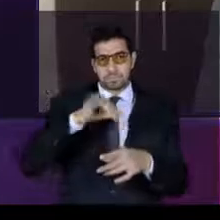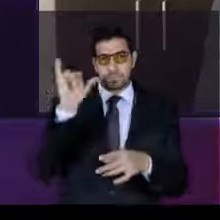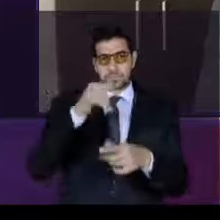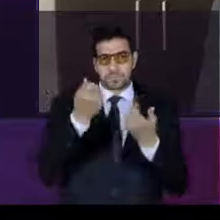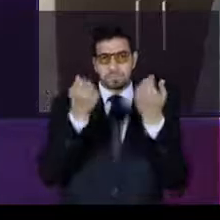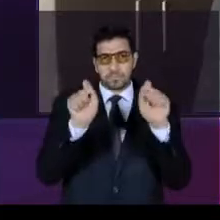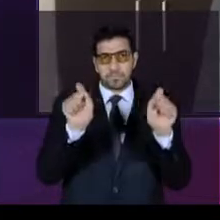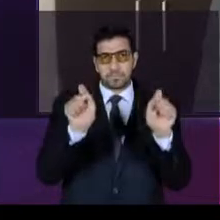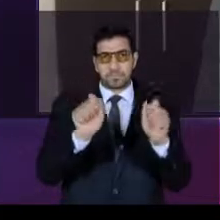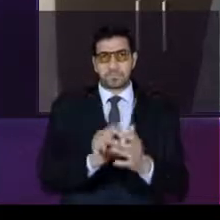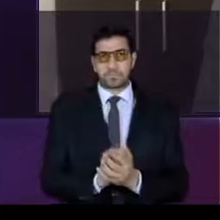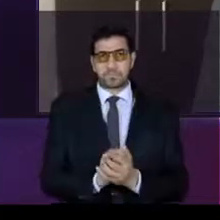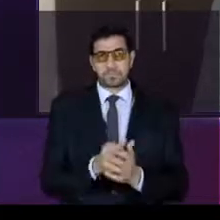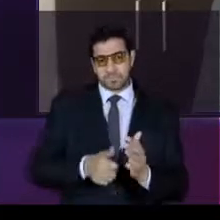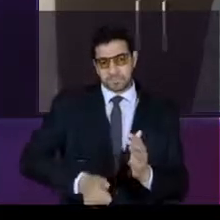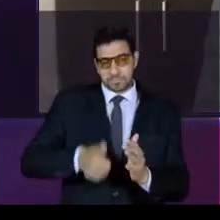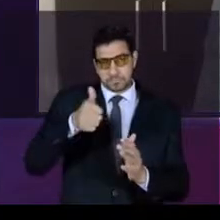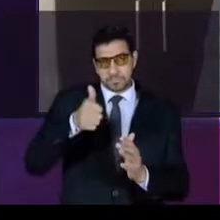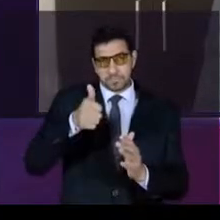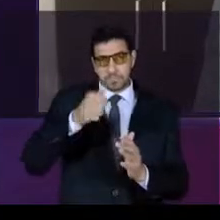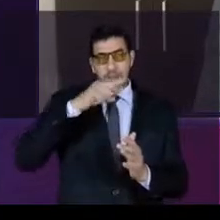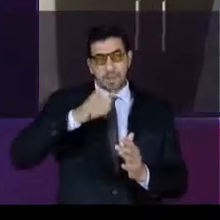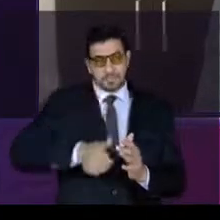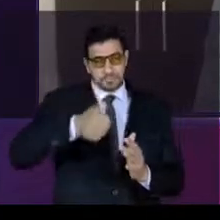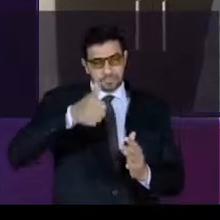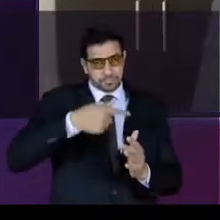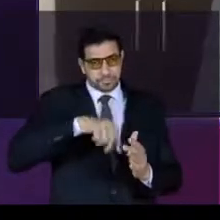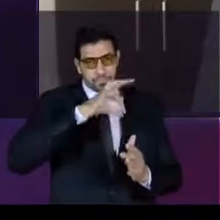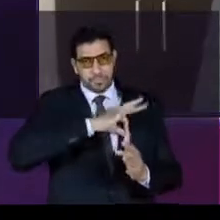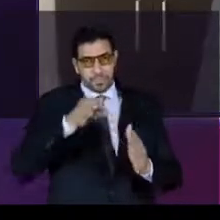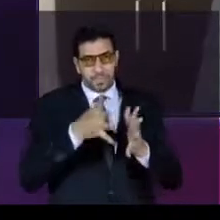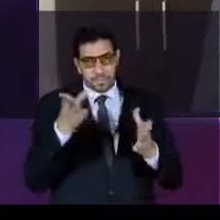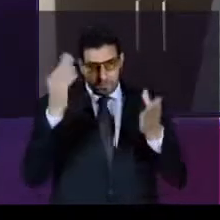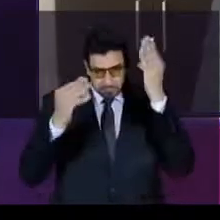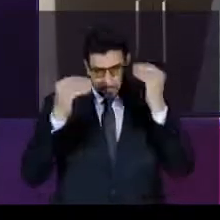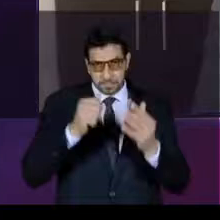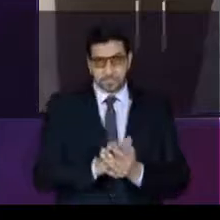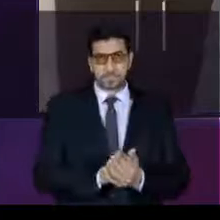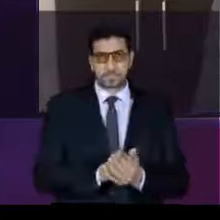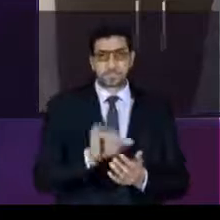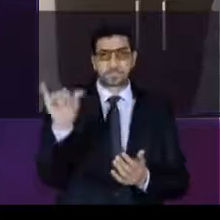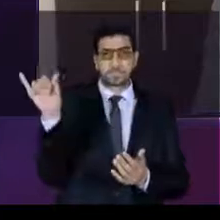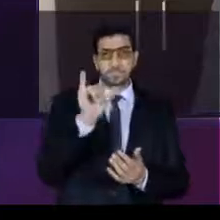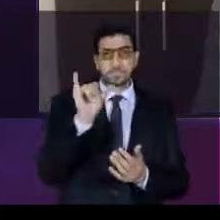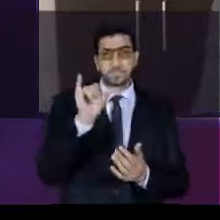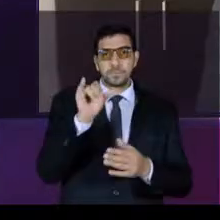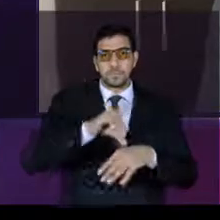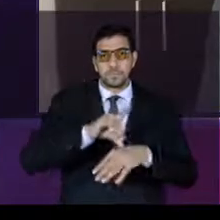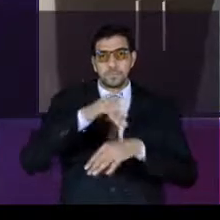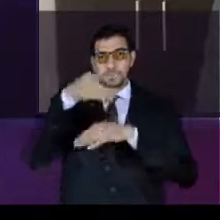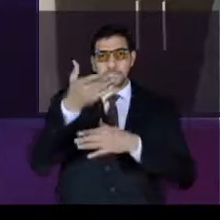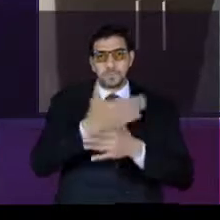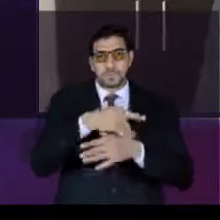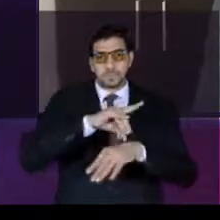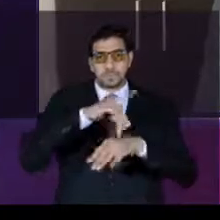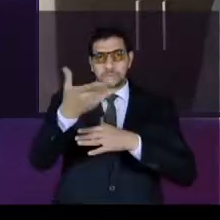المجلة نفسها كويسة بيسموها ريبيتابل وأقدر أستقي منها المعلومات. لكن إن أنا أنقل معلومة مباشرة من غير